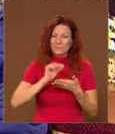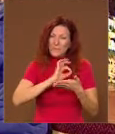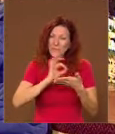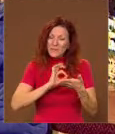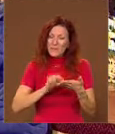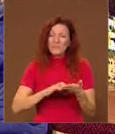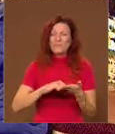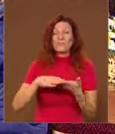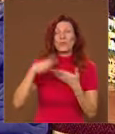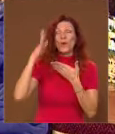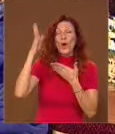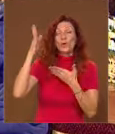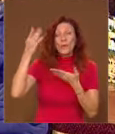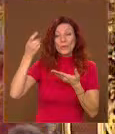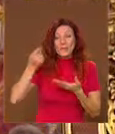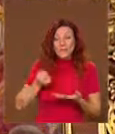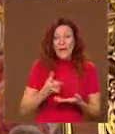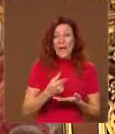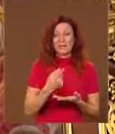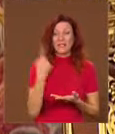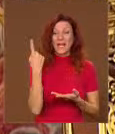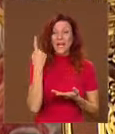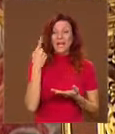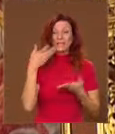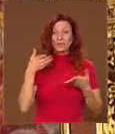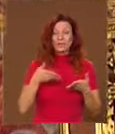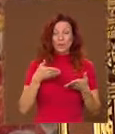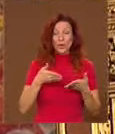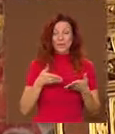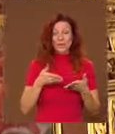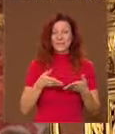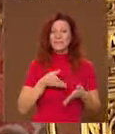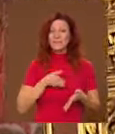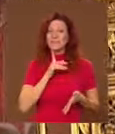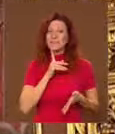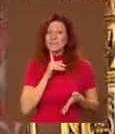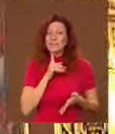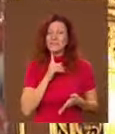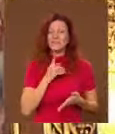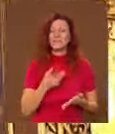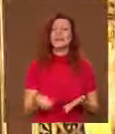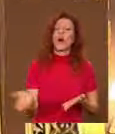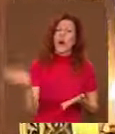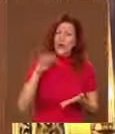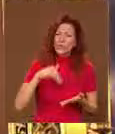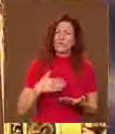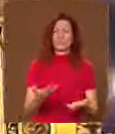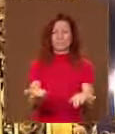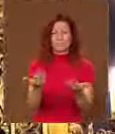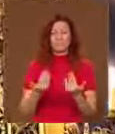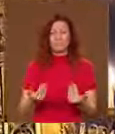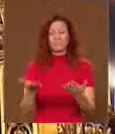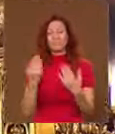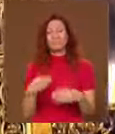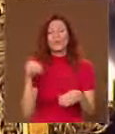за да призове всички на своята Господня трапеза, да ги призове да